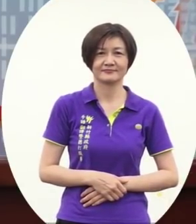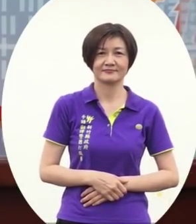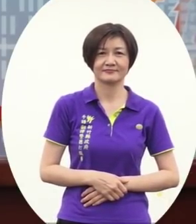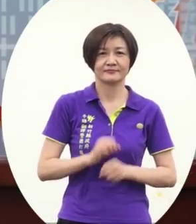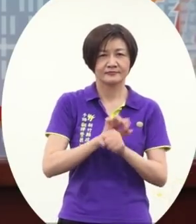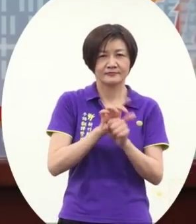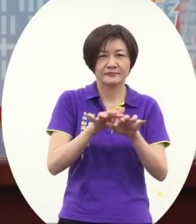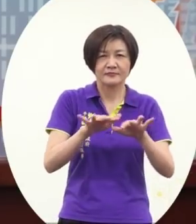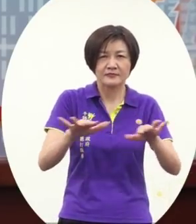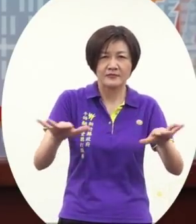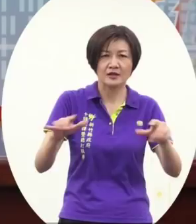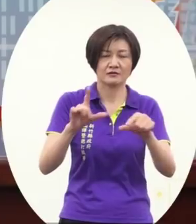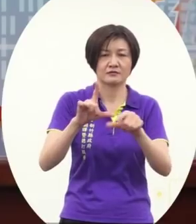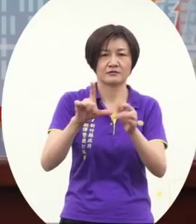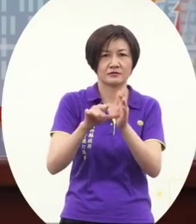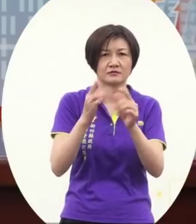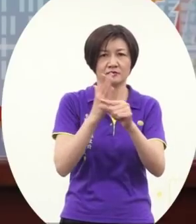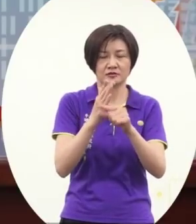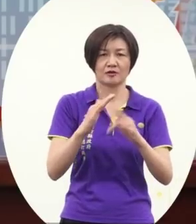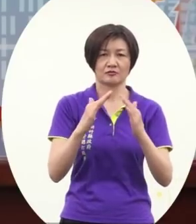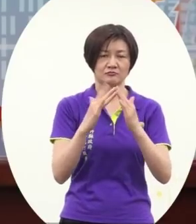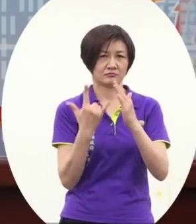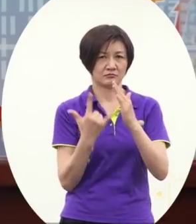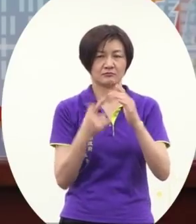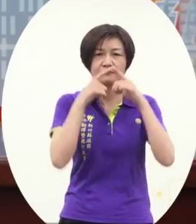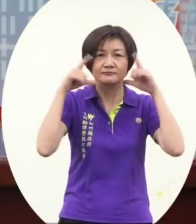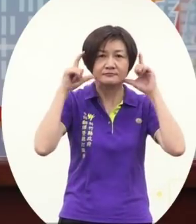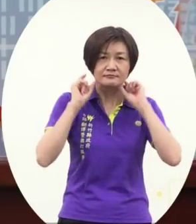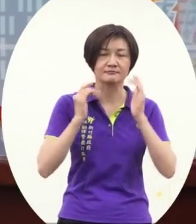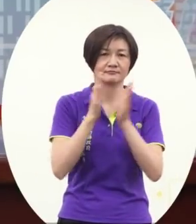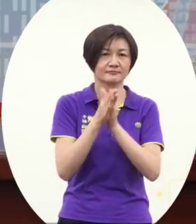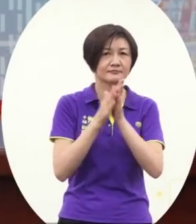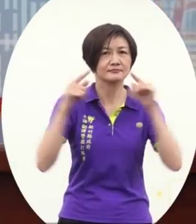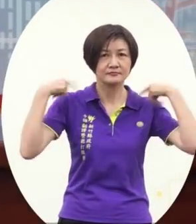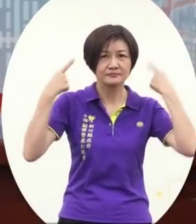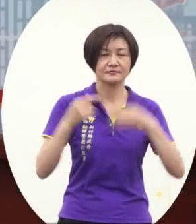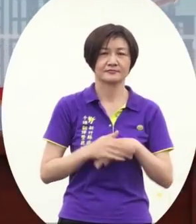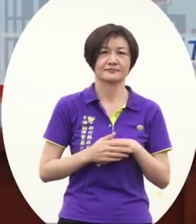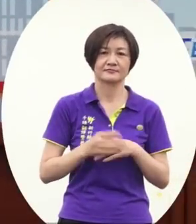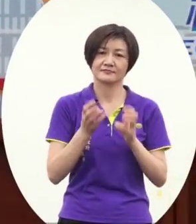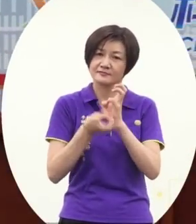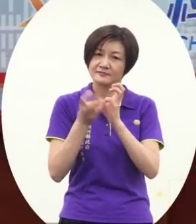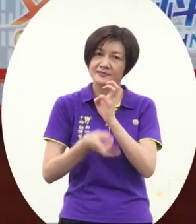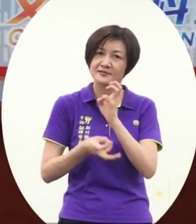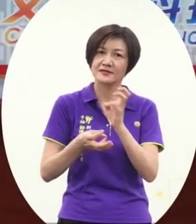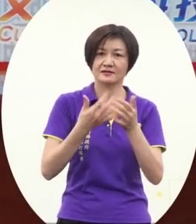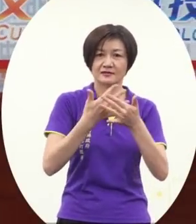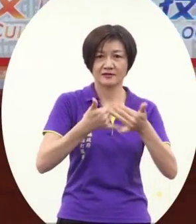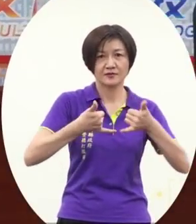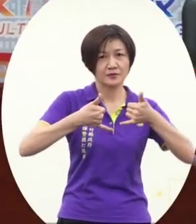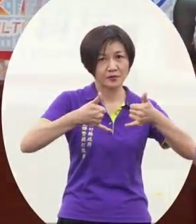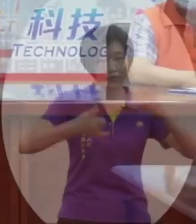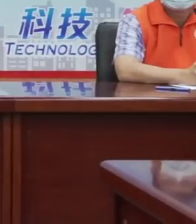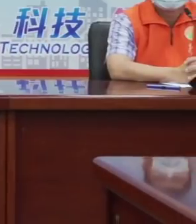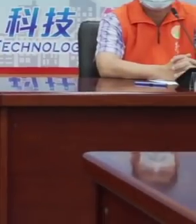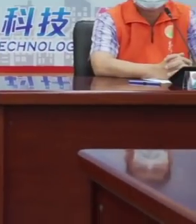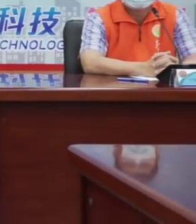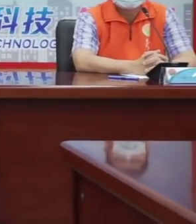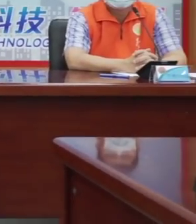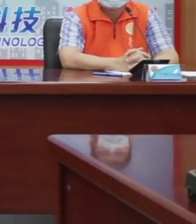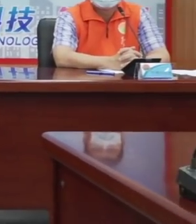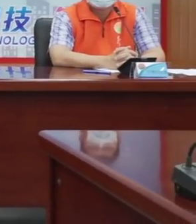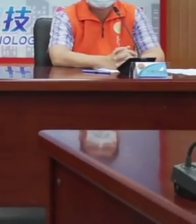疫情严峻时期，请大家宅在家，戴口罩，勤洗手。详细纾困办法，更多防疫资讯，请锁定新竹